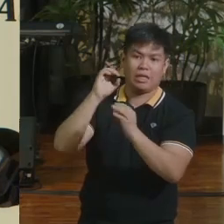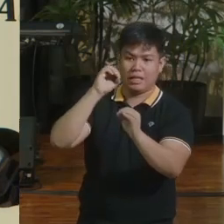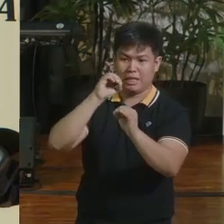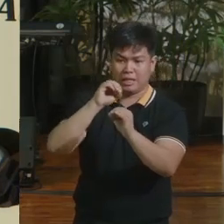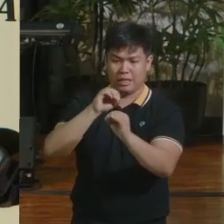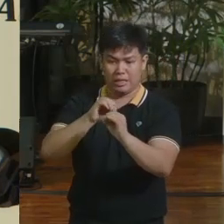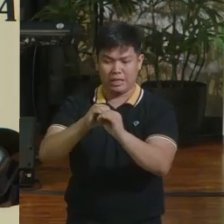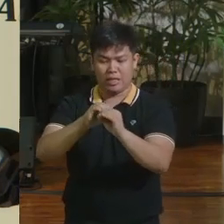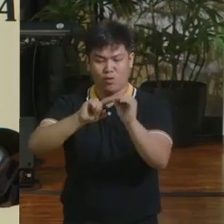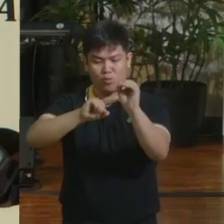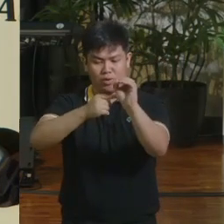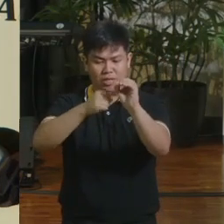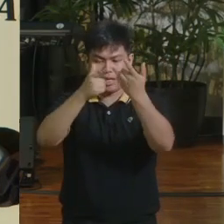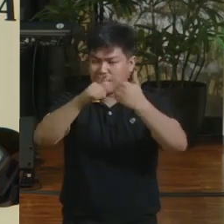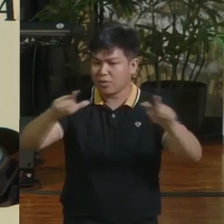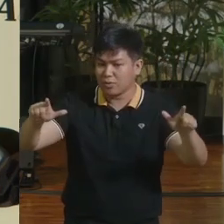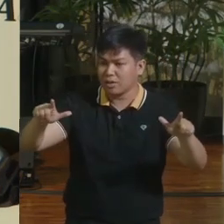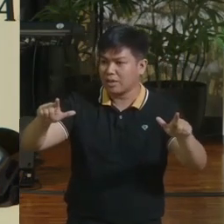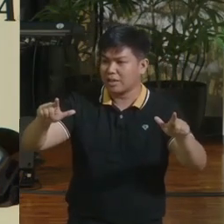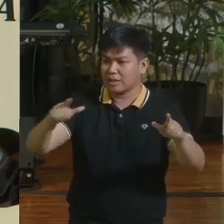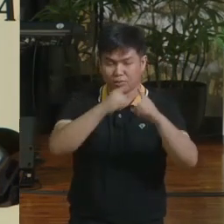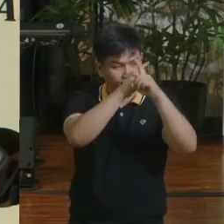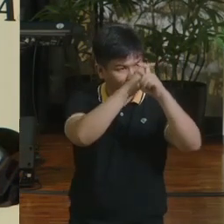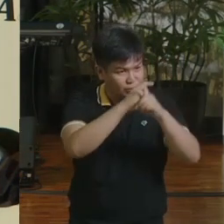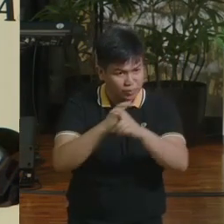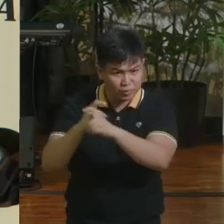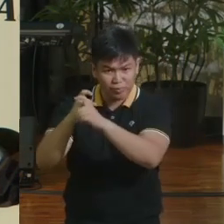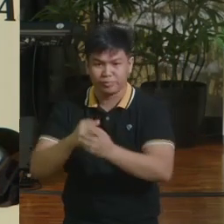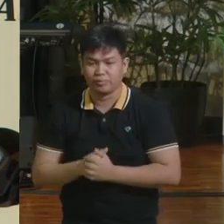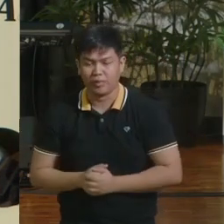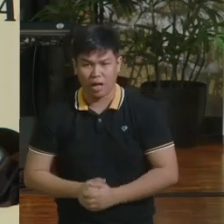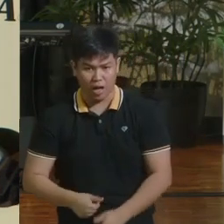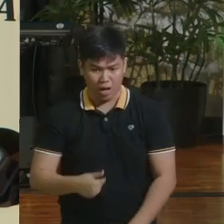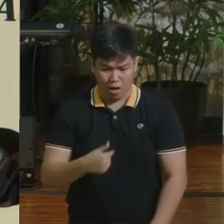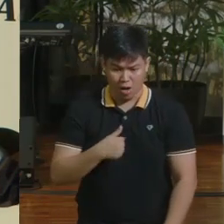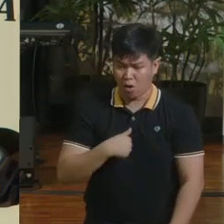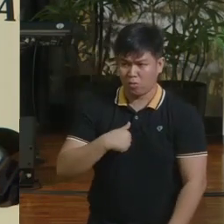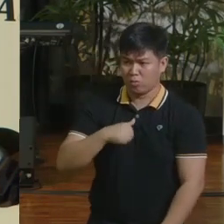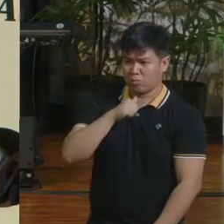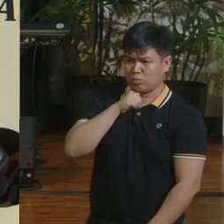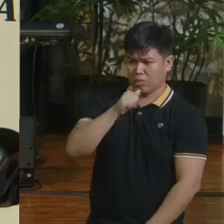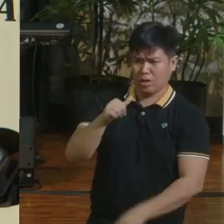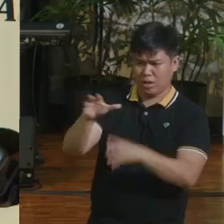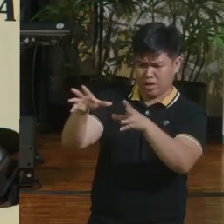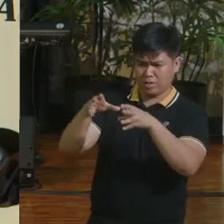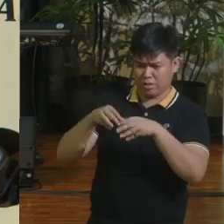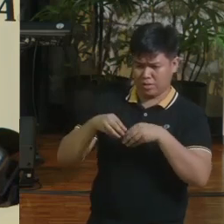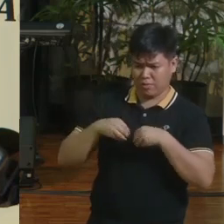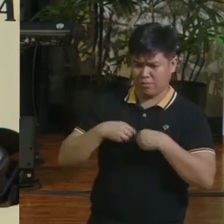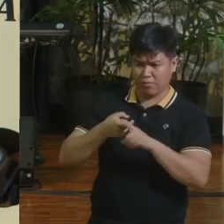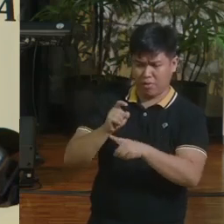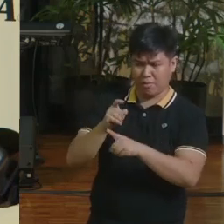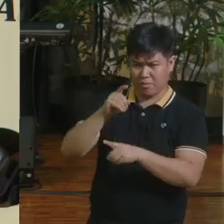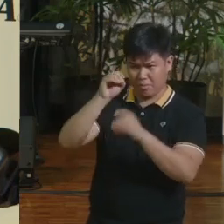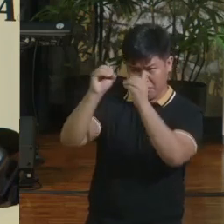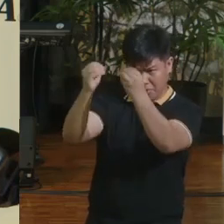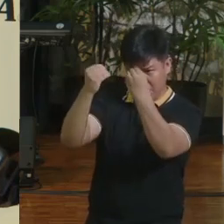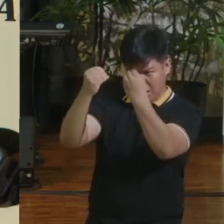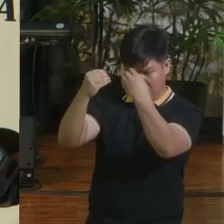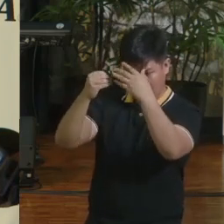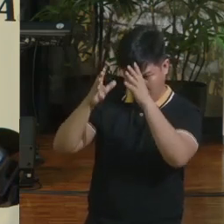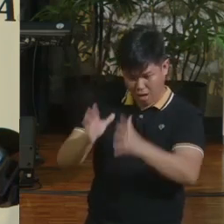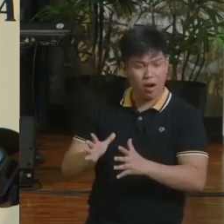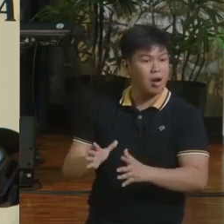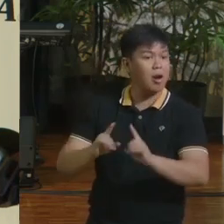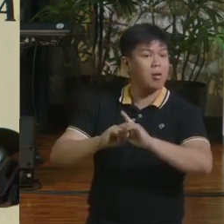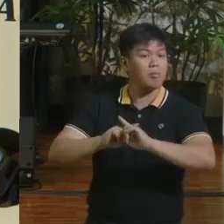kung babasahin ko sa original, parang ganito, For I did not receive it from any man, nor was I taught it, but